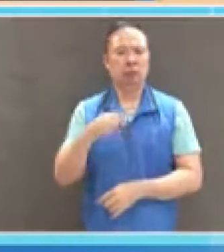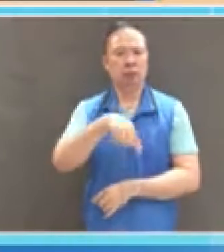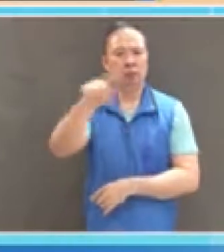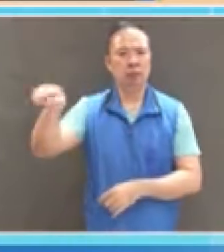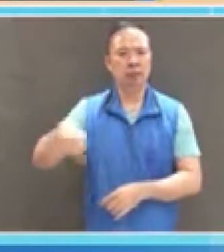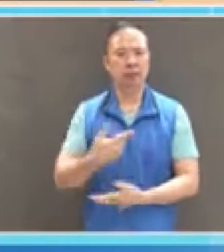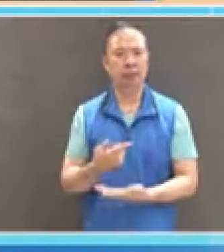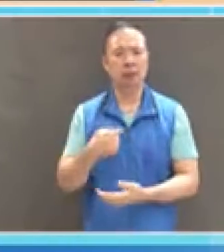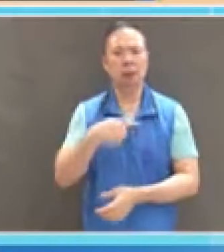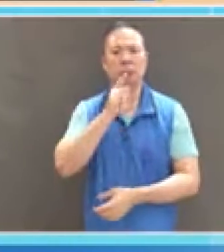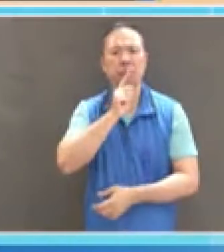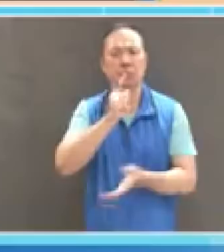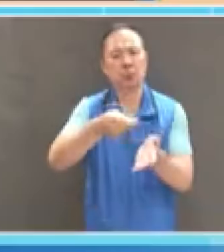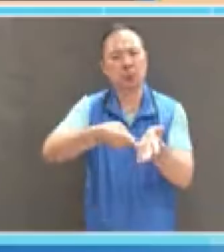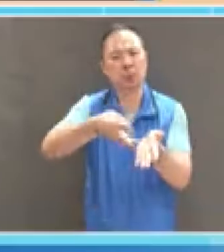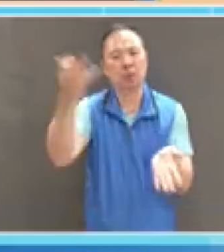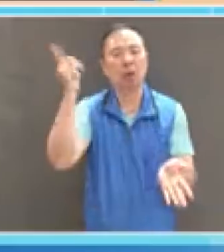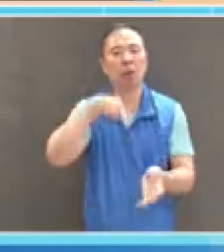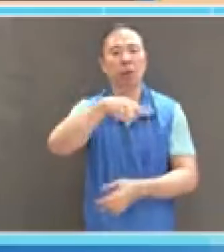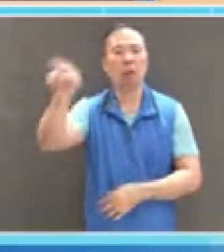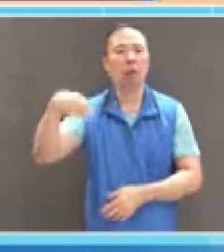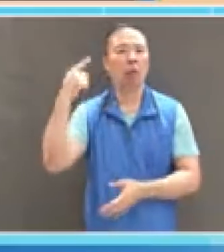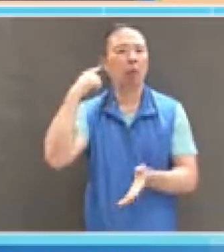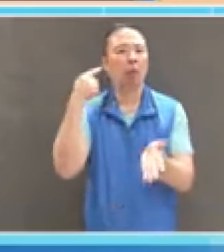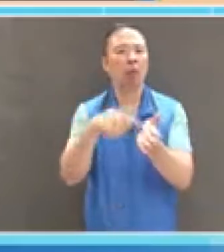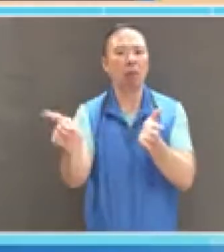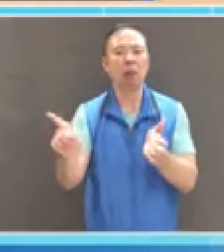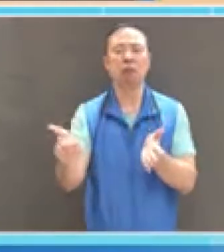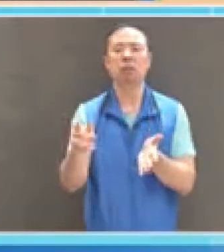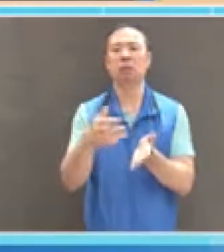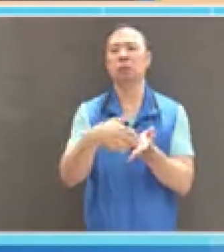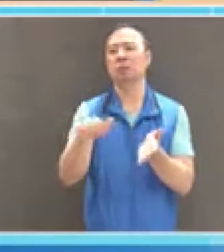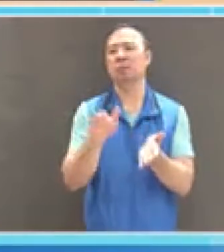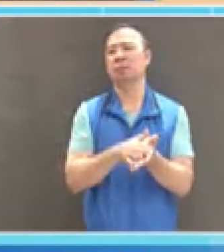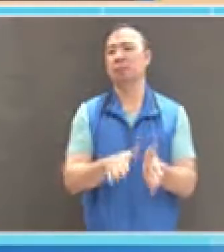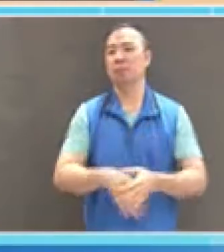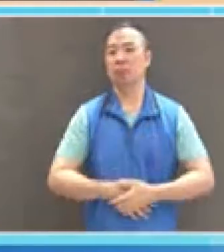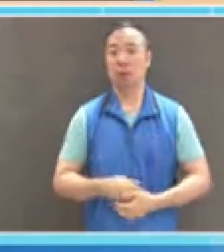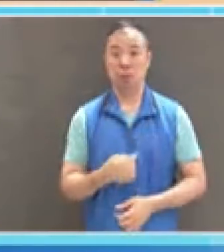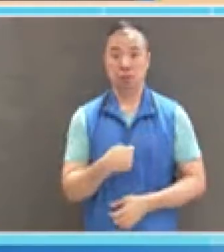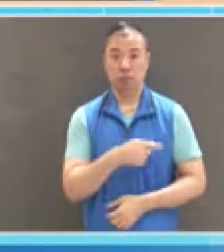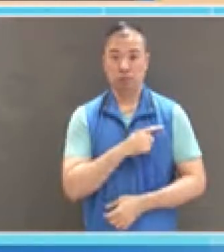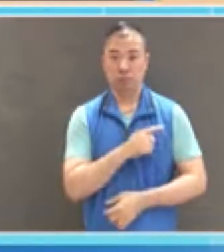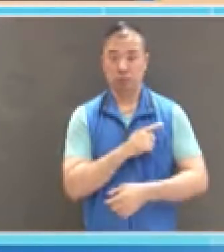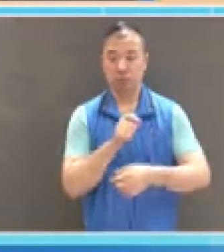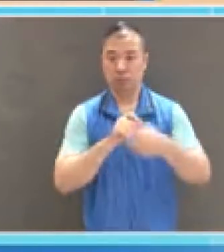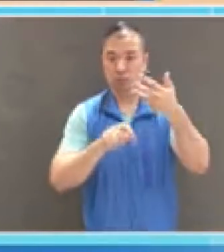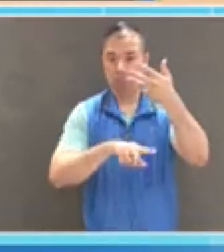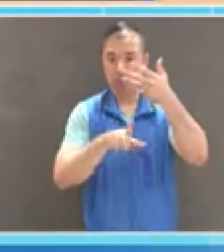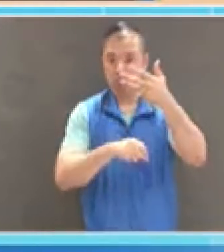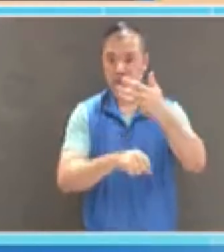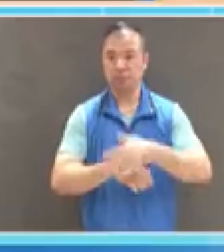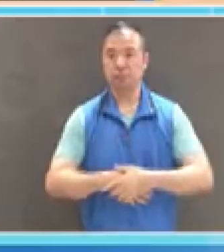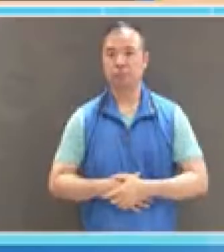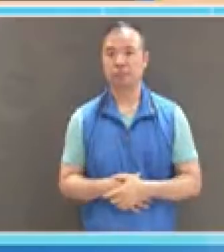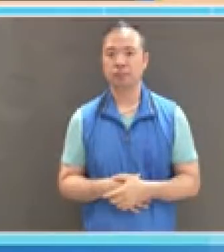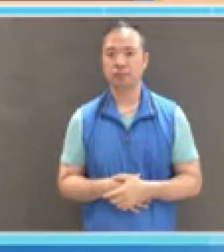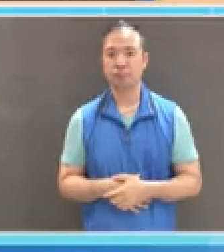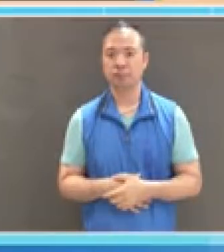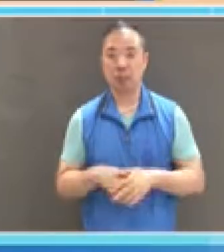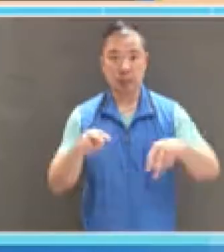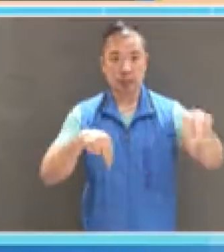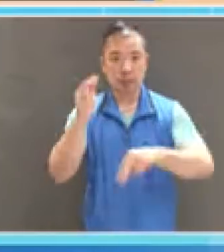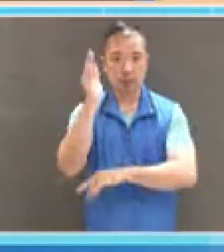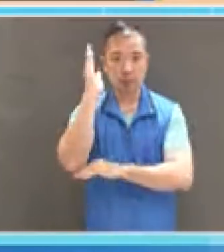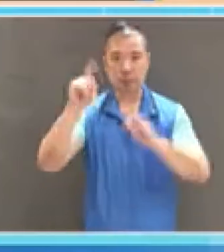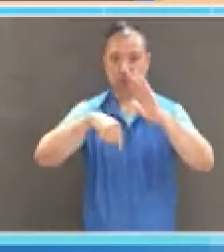呼吁，没有人要听。我干脆在八月份去行政院的宴